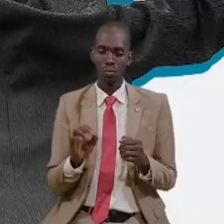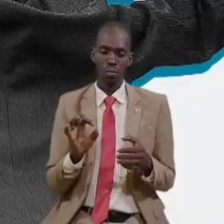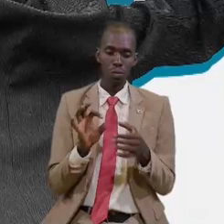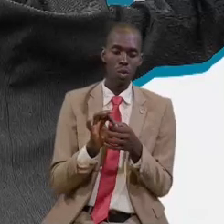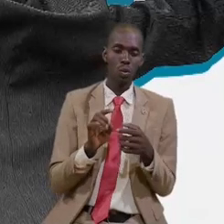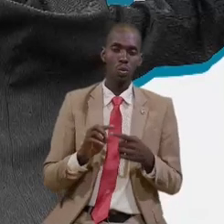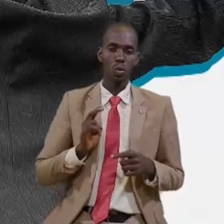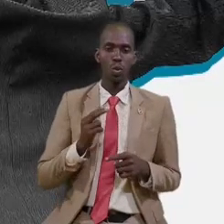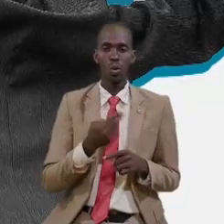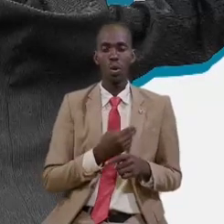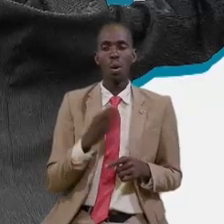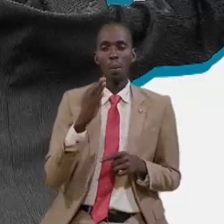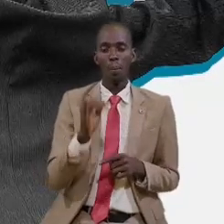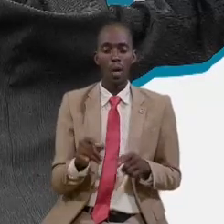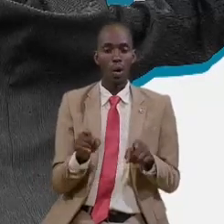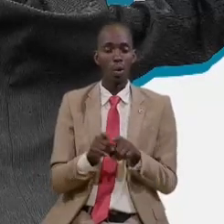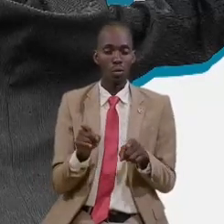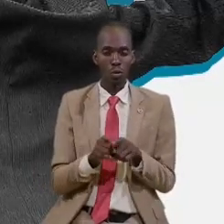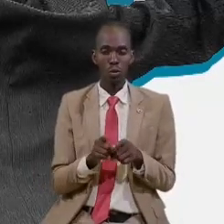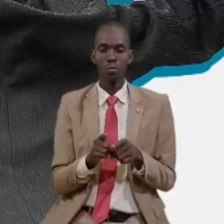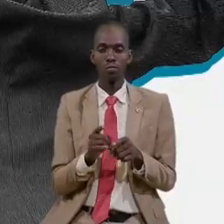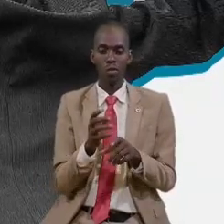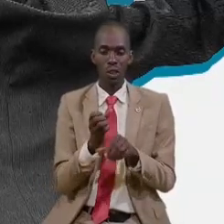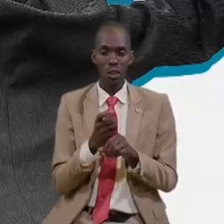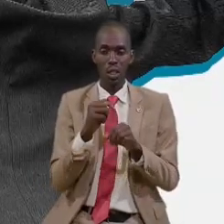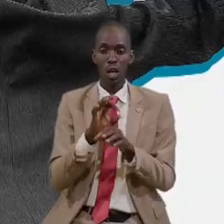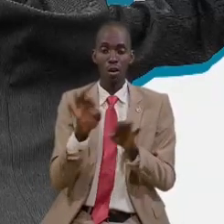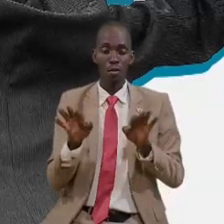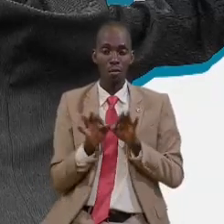Vous pouvez vous connecter à nous